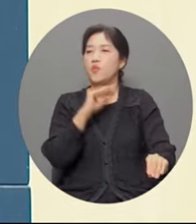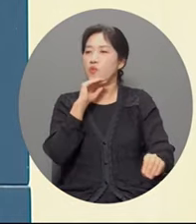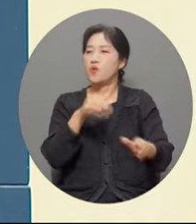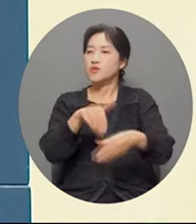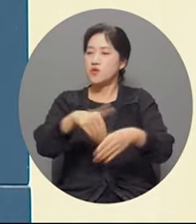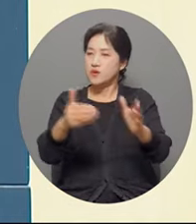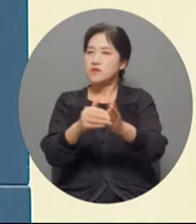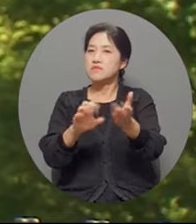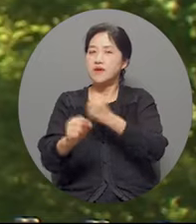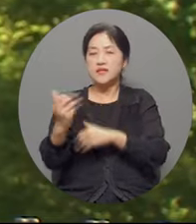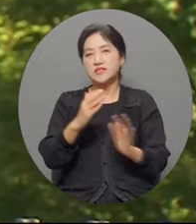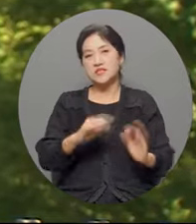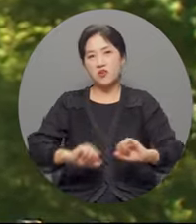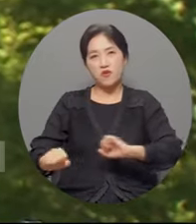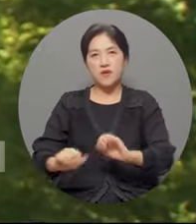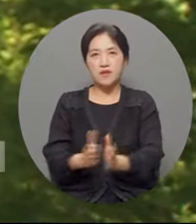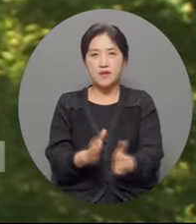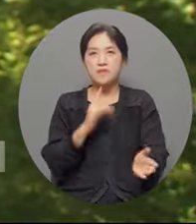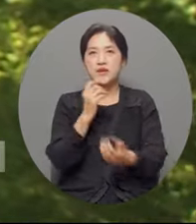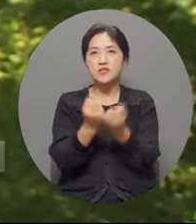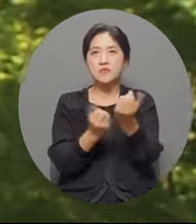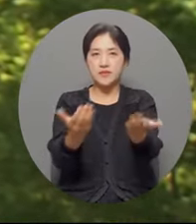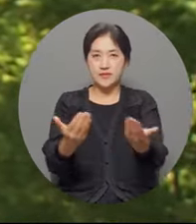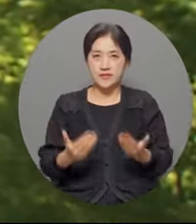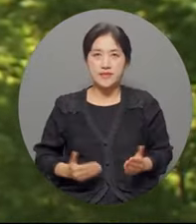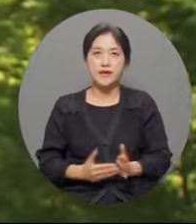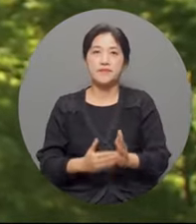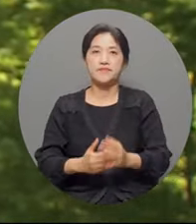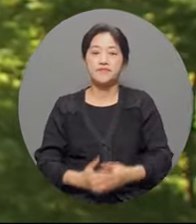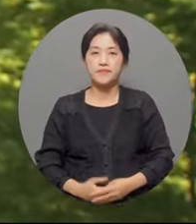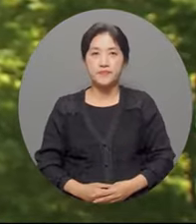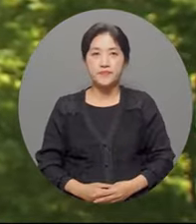끝나자마자 정리해 나섰다고 밝혔습니다 MBC 뉴스 김입니다